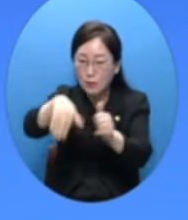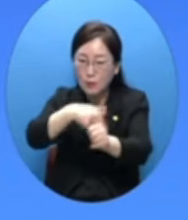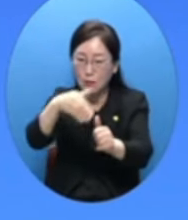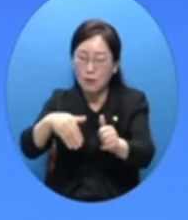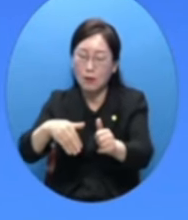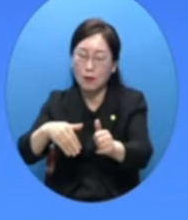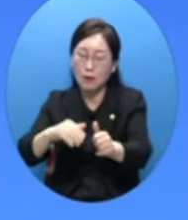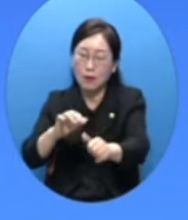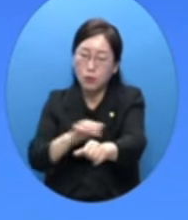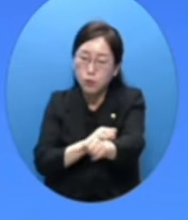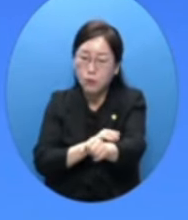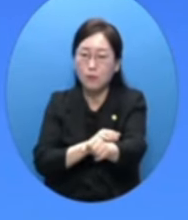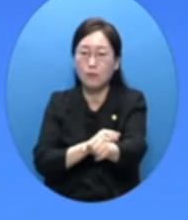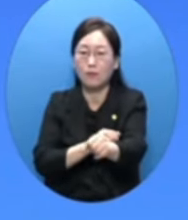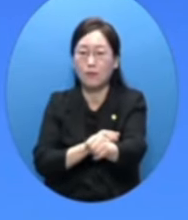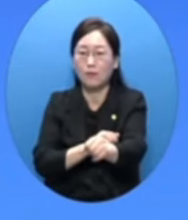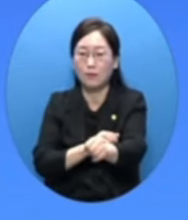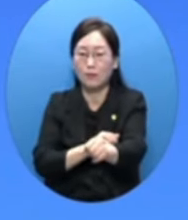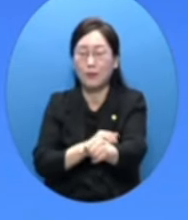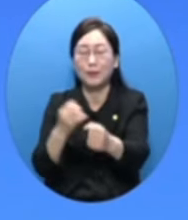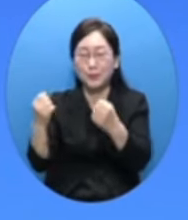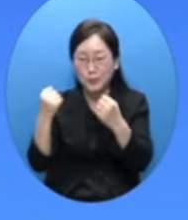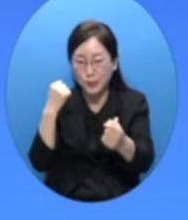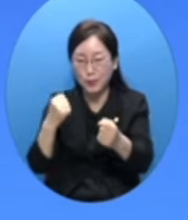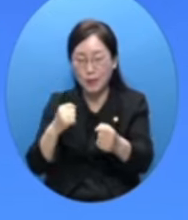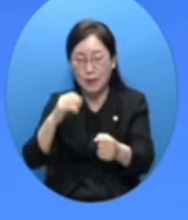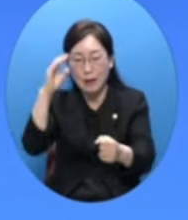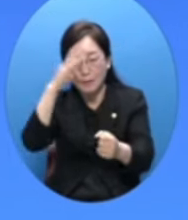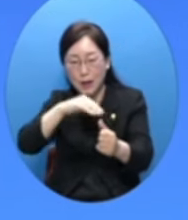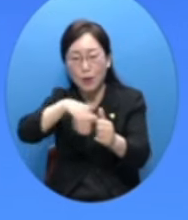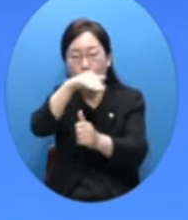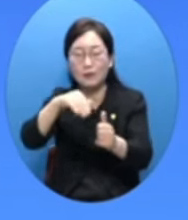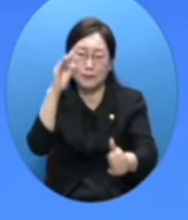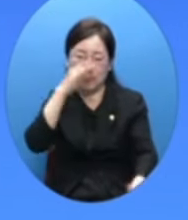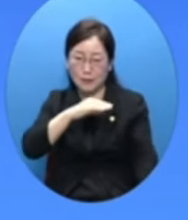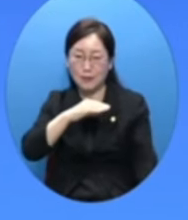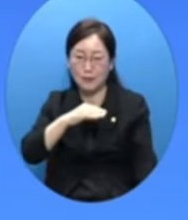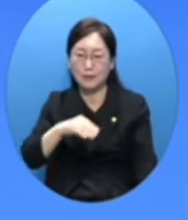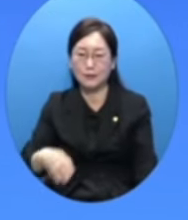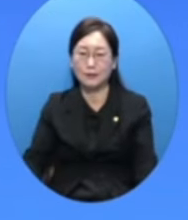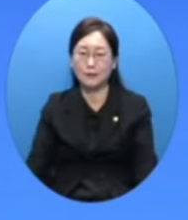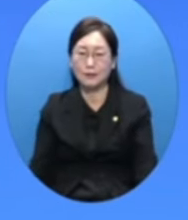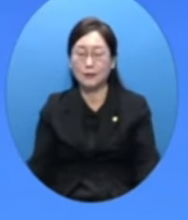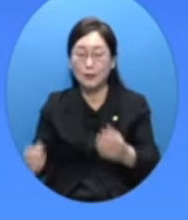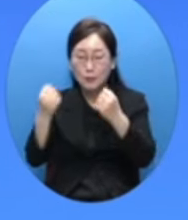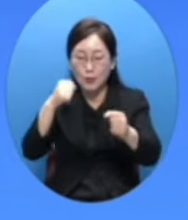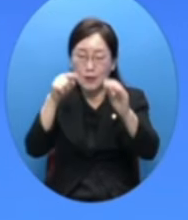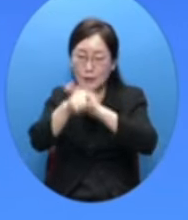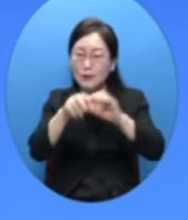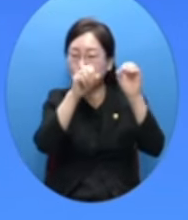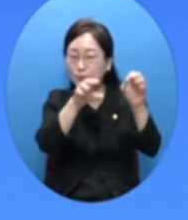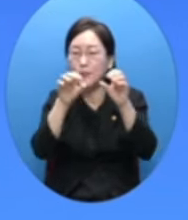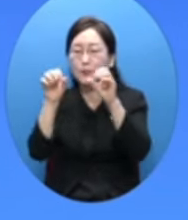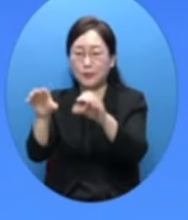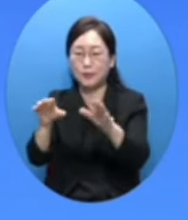불편한 그곳에, 열악한 환경이 있는 그곳에 열심히 가서 복음을 전합니다.